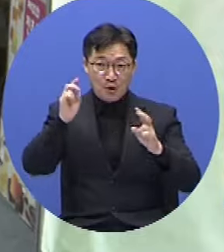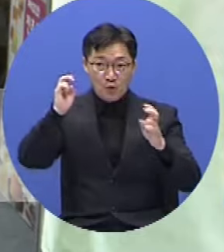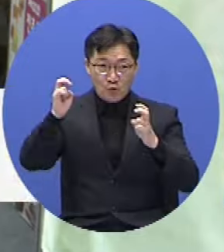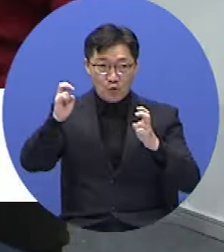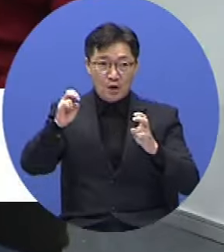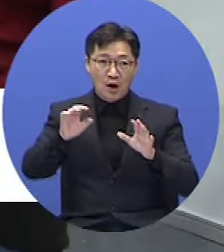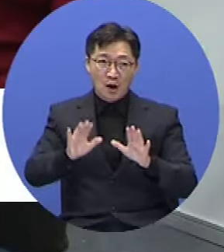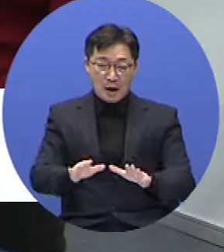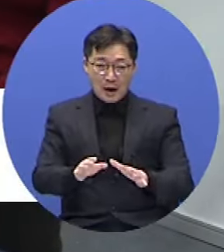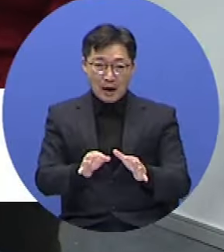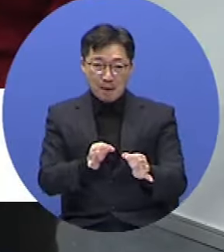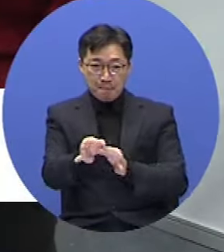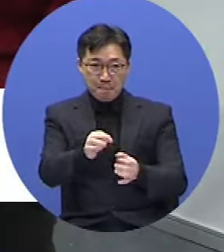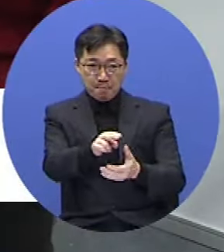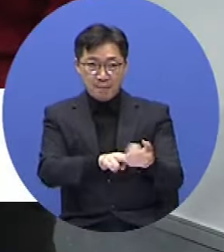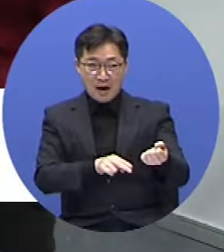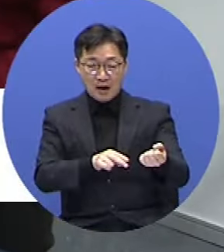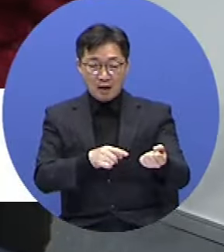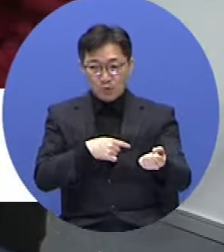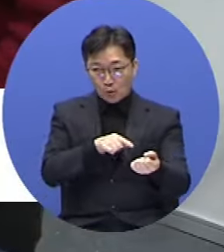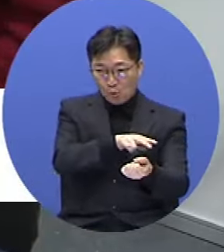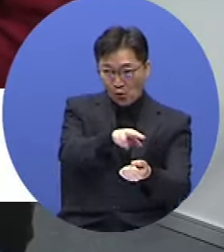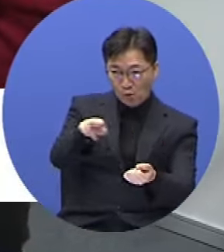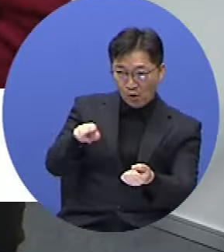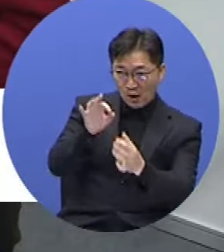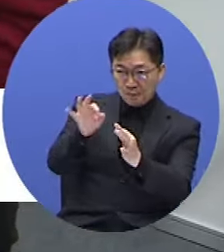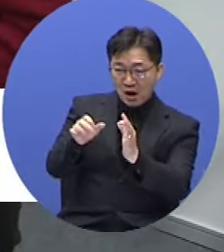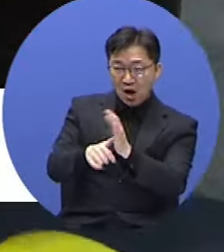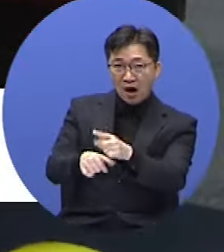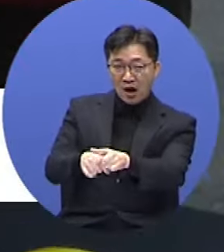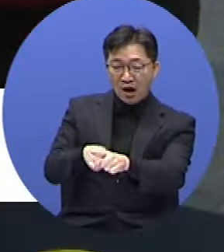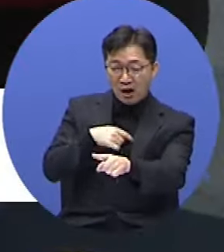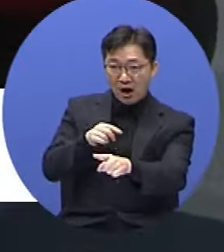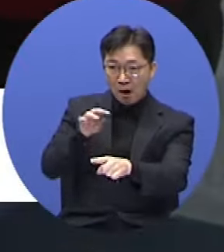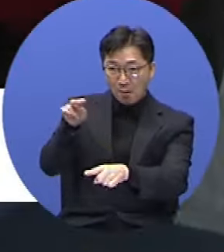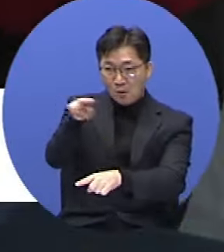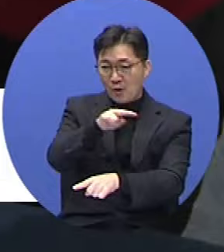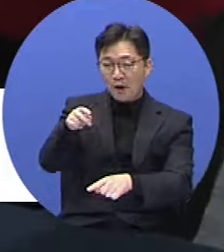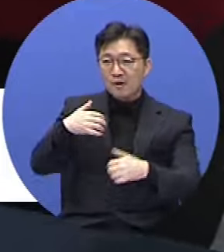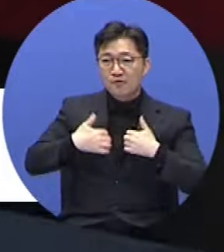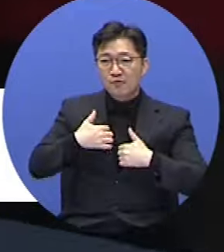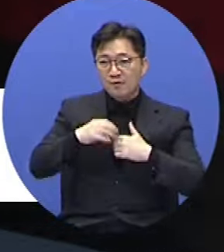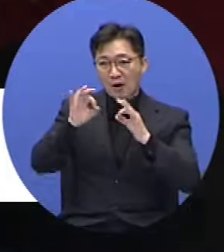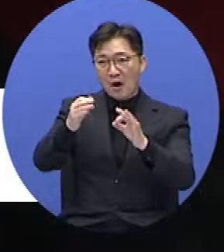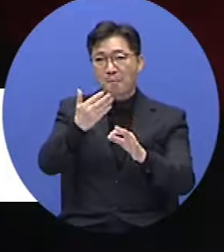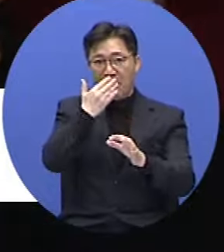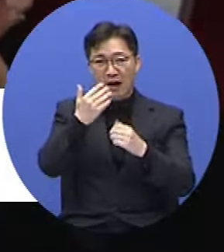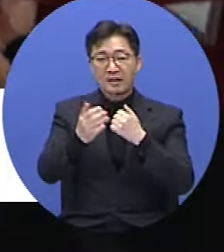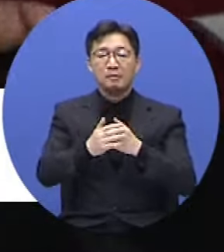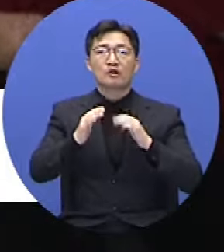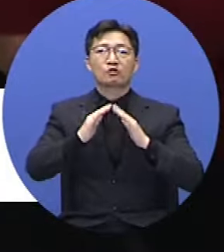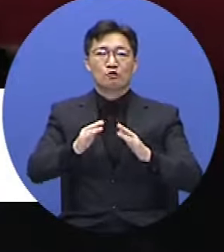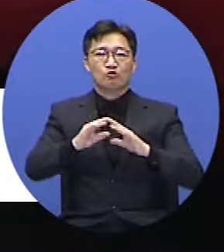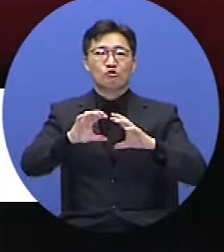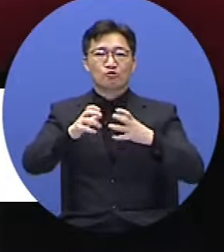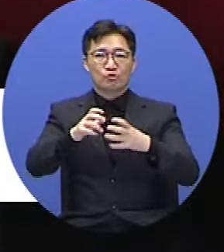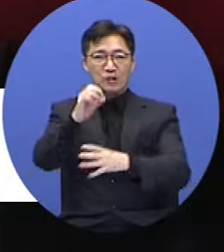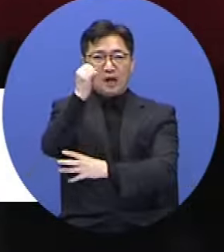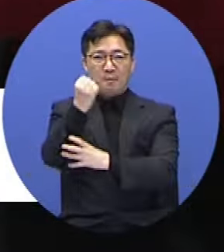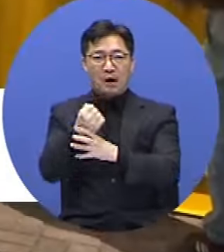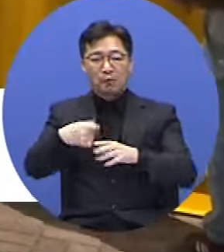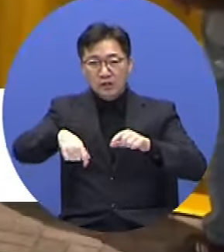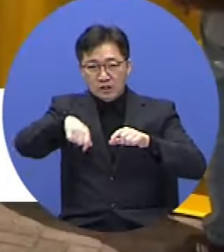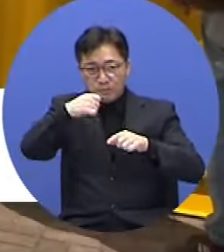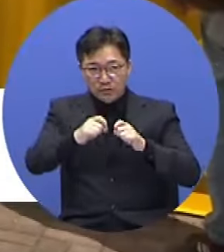국내의 판로 개척을, 소비자는 다양한 발효 식품을 한자리에서 즐길 수 있는 전주 국제 발효 식품